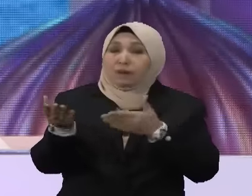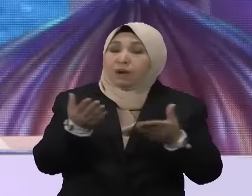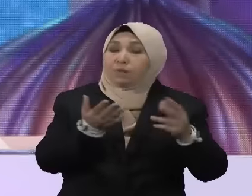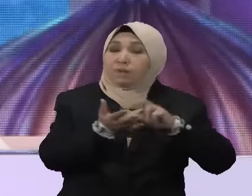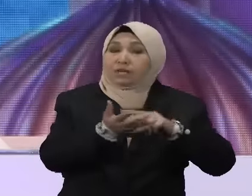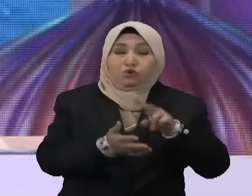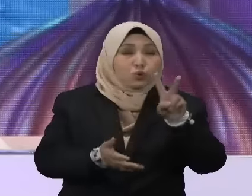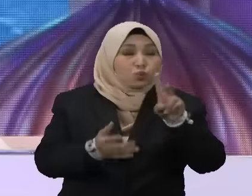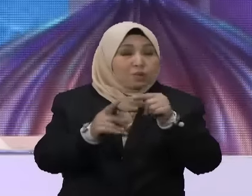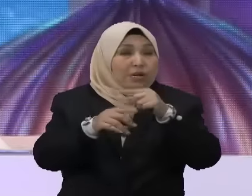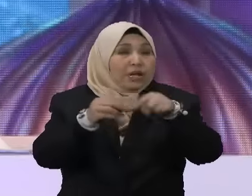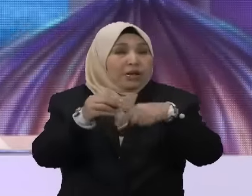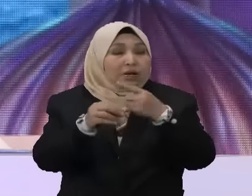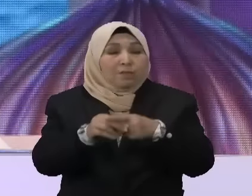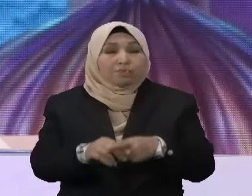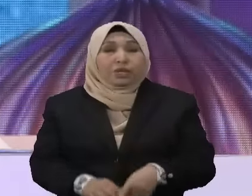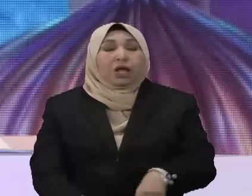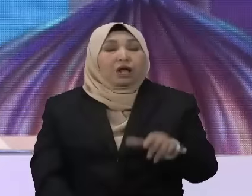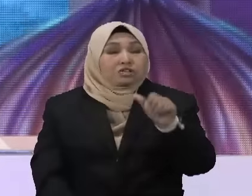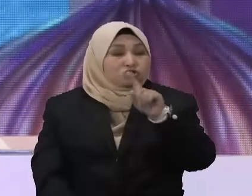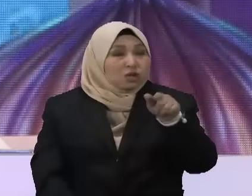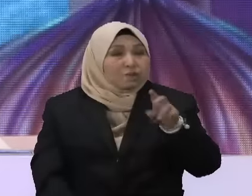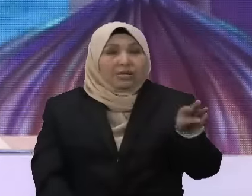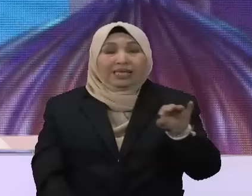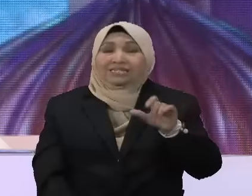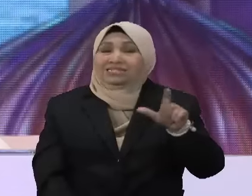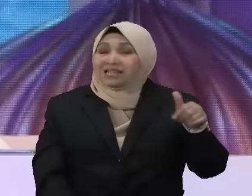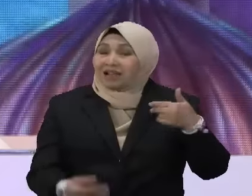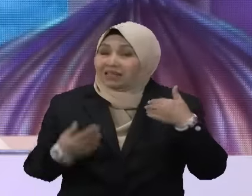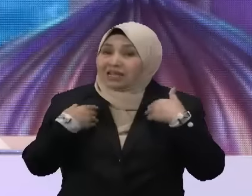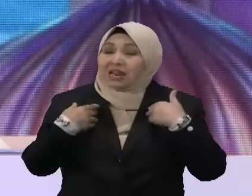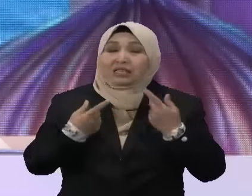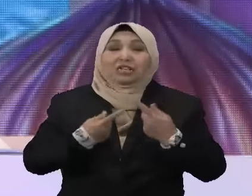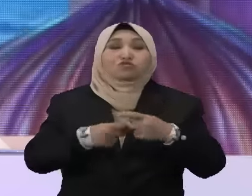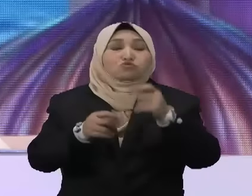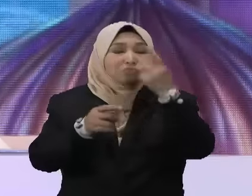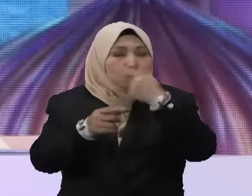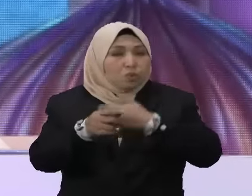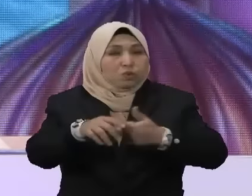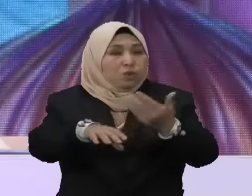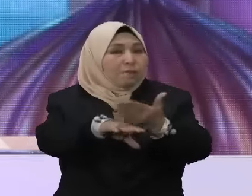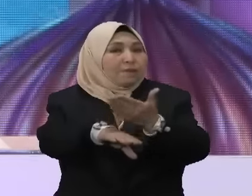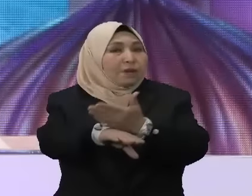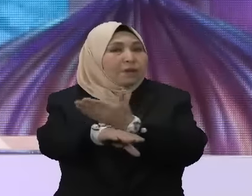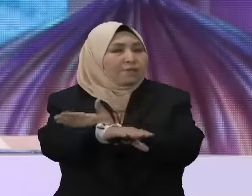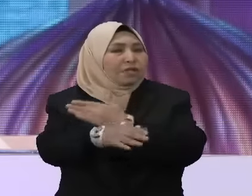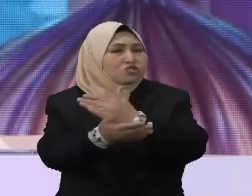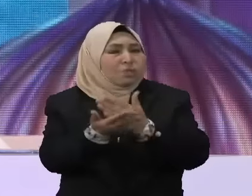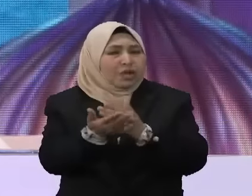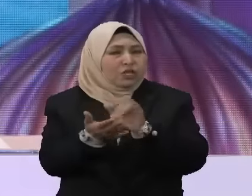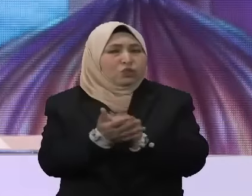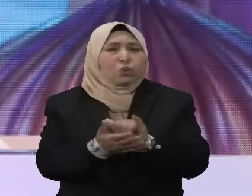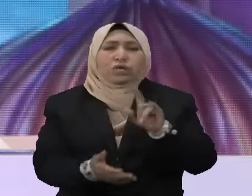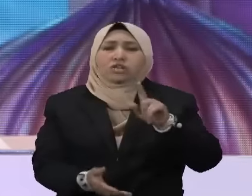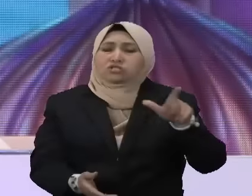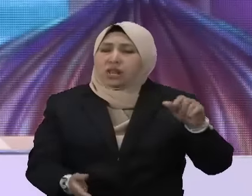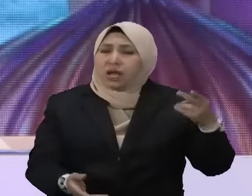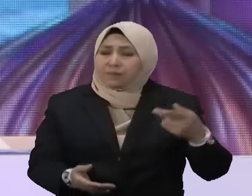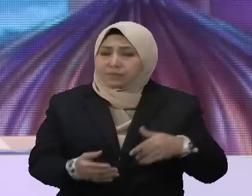perkara. Az-Zamakhsyari mengatakan islah adalah kita cuba untuk memperbaiki sesuatu itu. Itu islah,